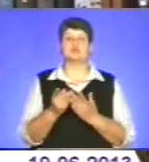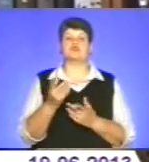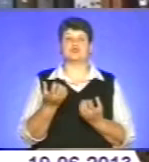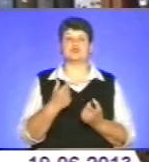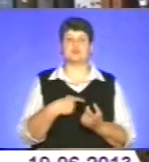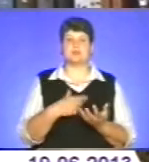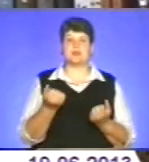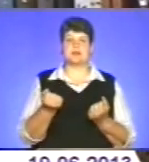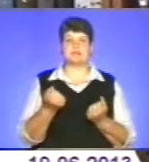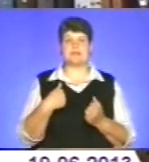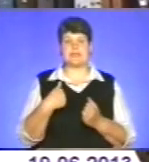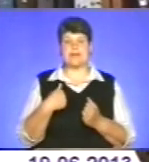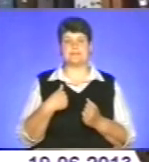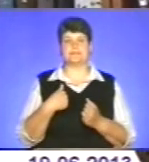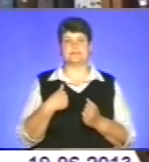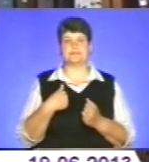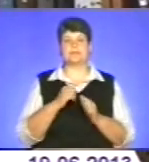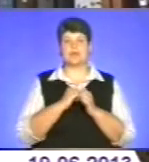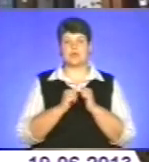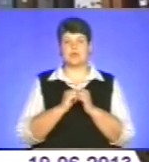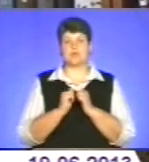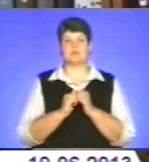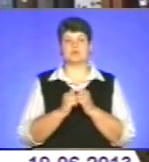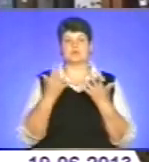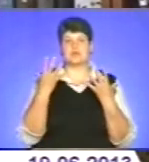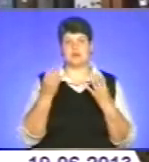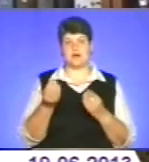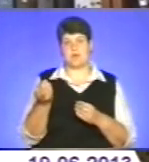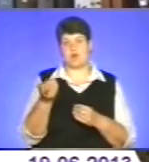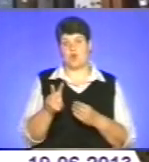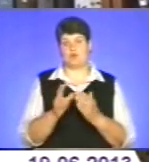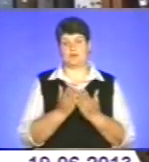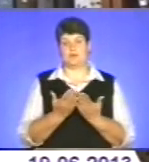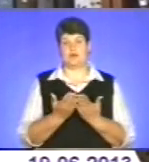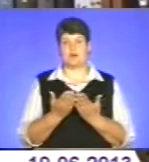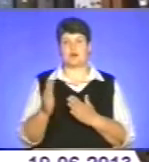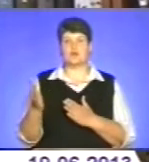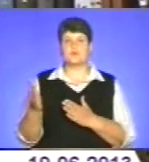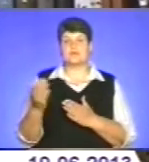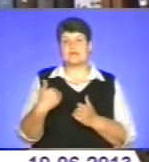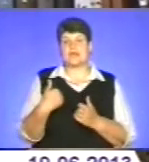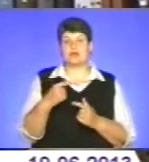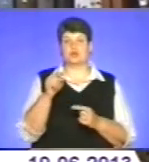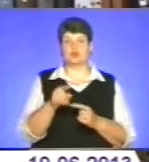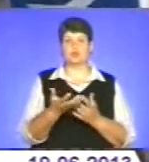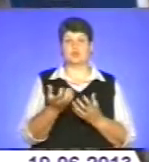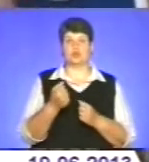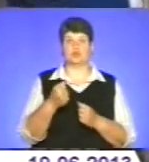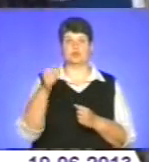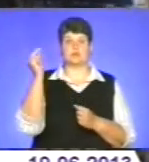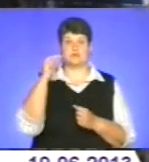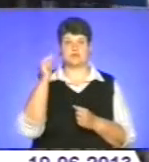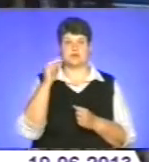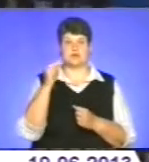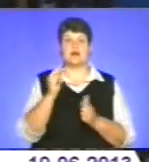береш? Я кожного дня майже приходжу і я тут беру навчання. Зараз канікули,